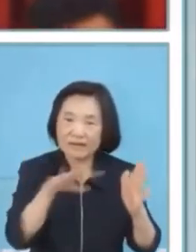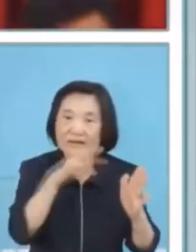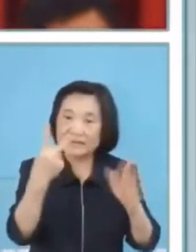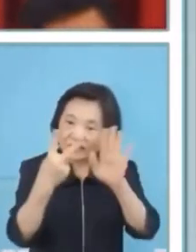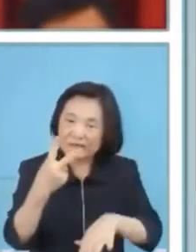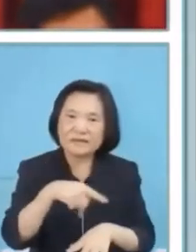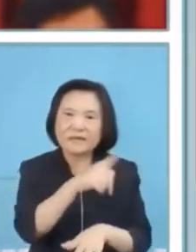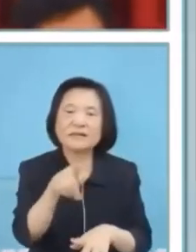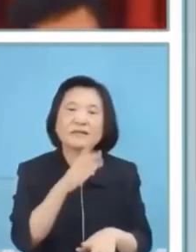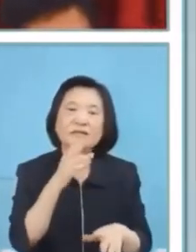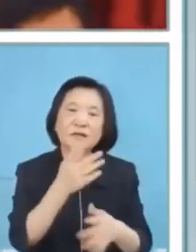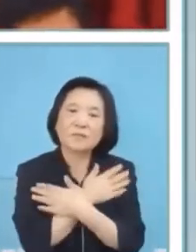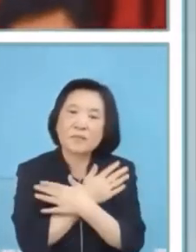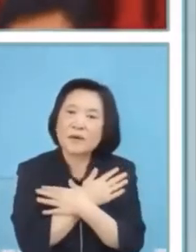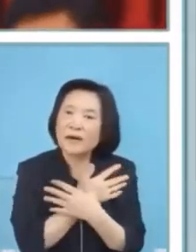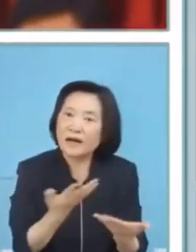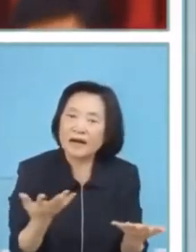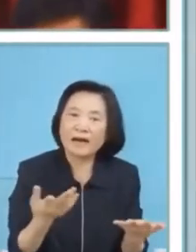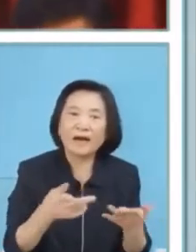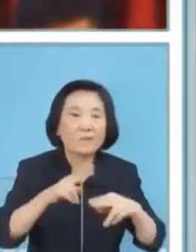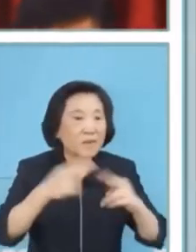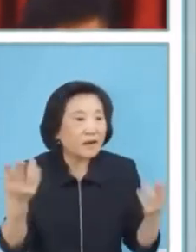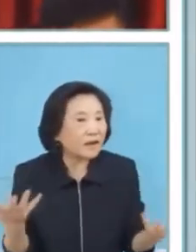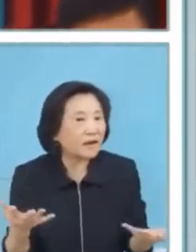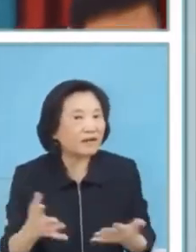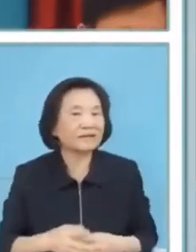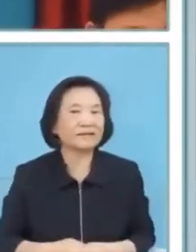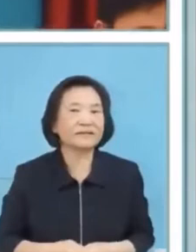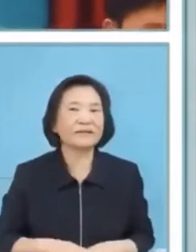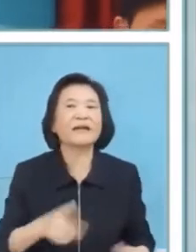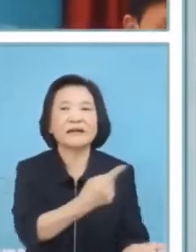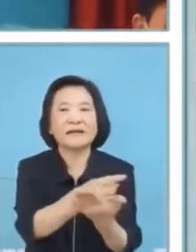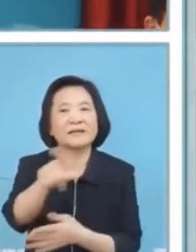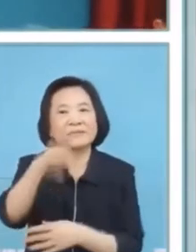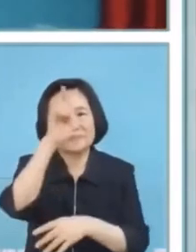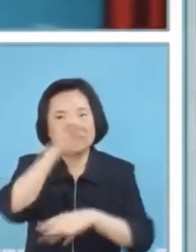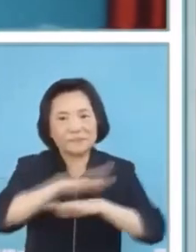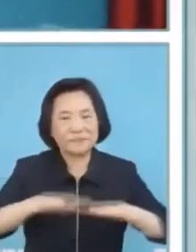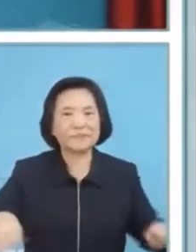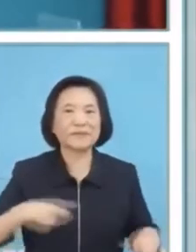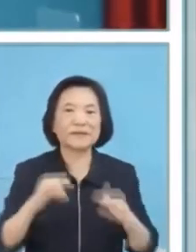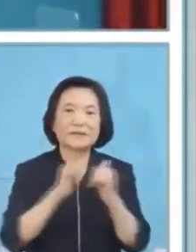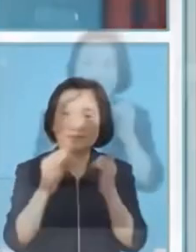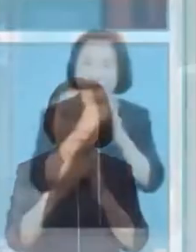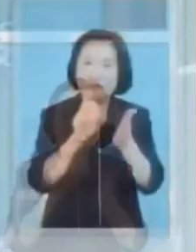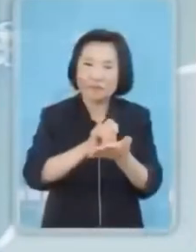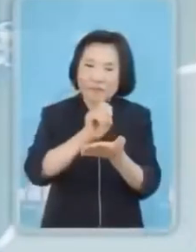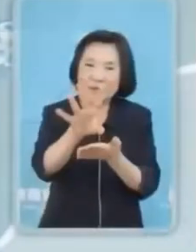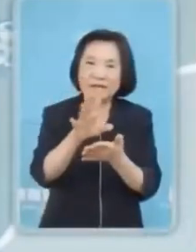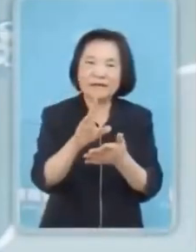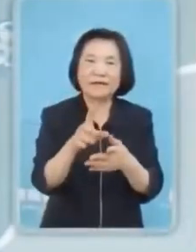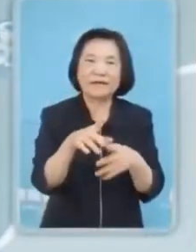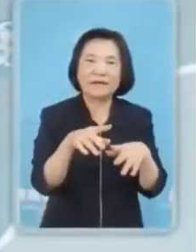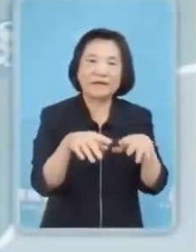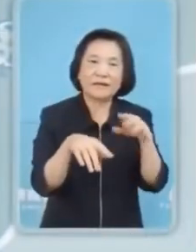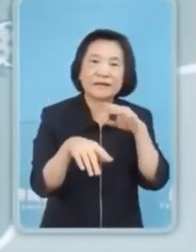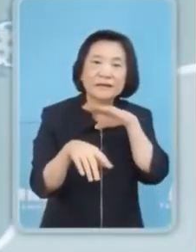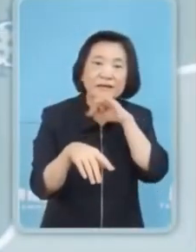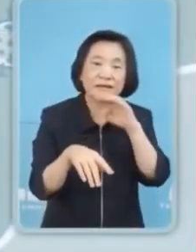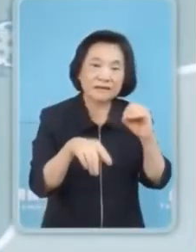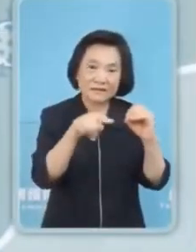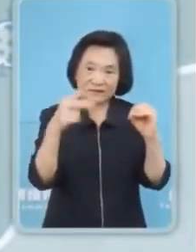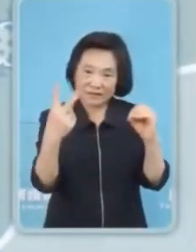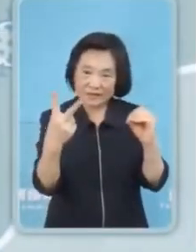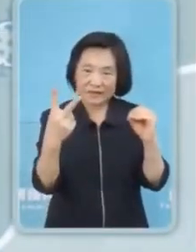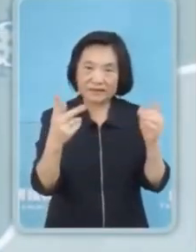封的内容。 好，各位市民朋友大家午安，那社会局来报告有关0到2岁台北